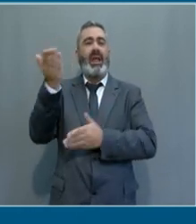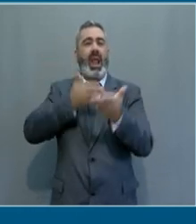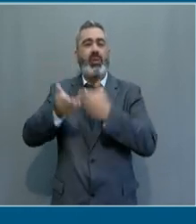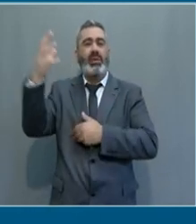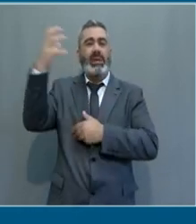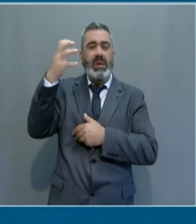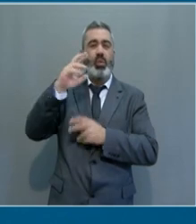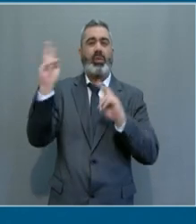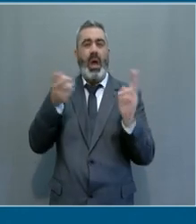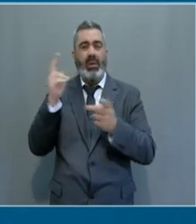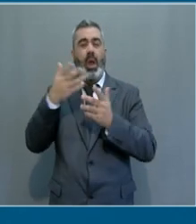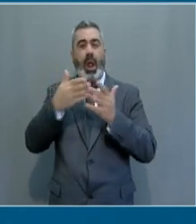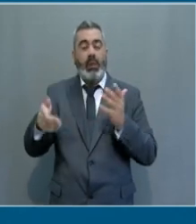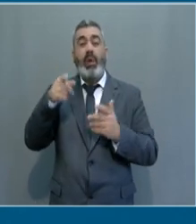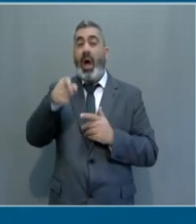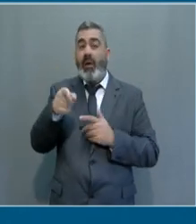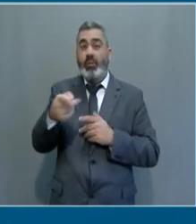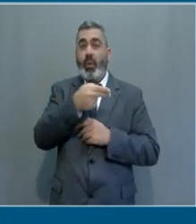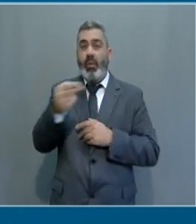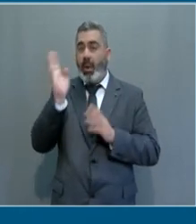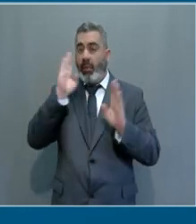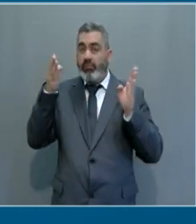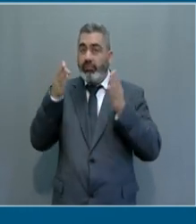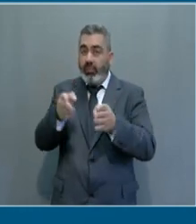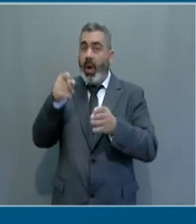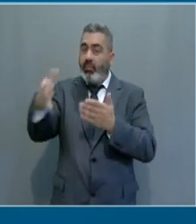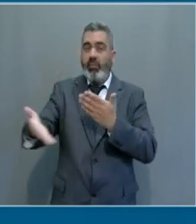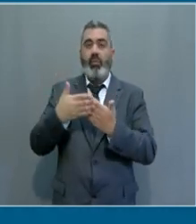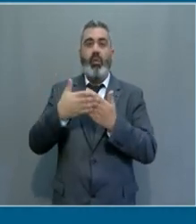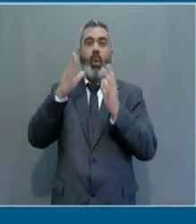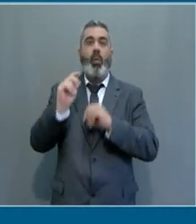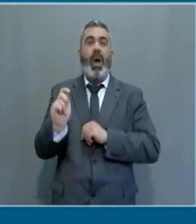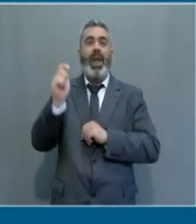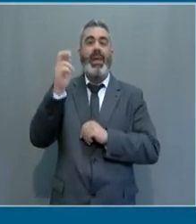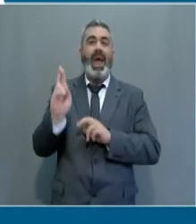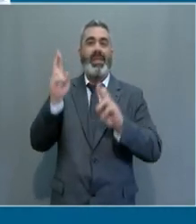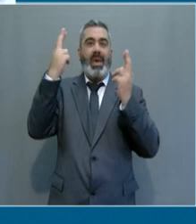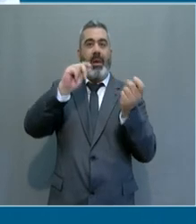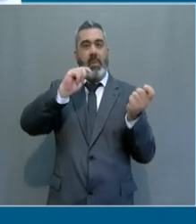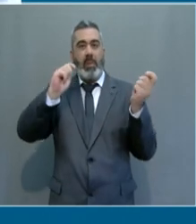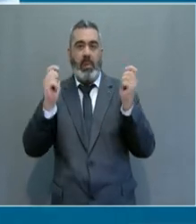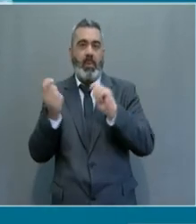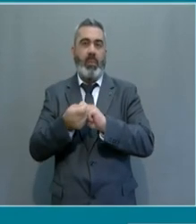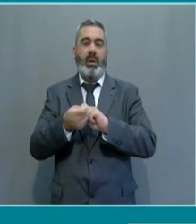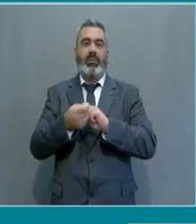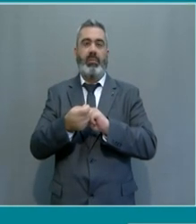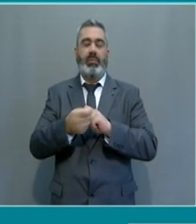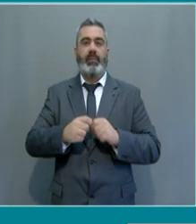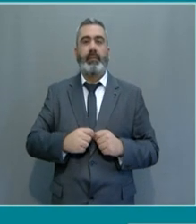θεωρούμε ότι είναι και αυτό ένα μέρος της ενεργειακής μας μετάβασης.